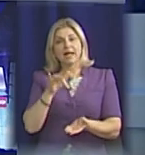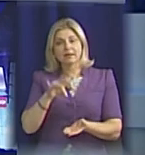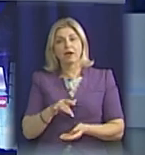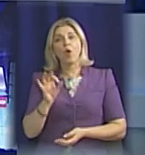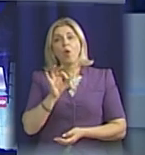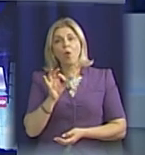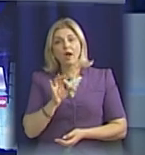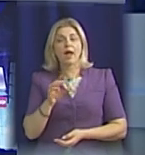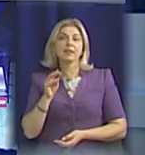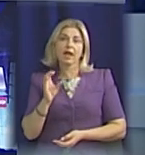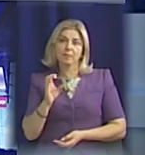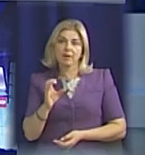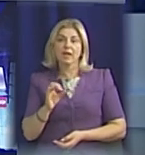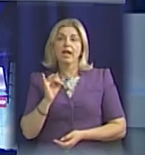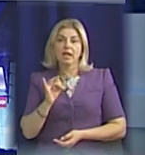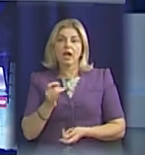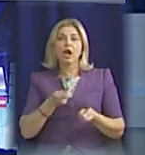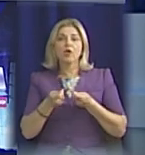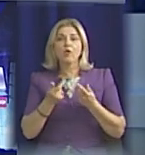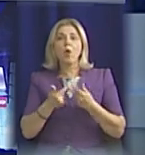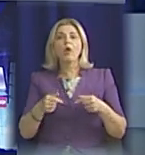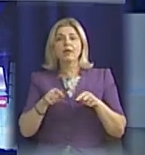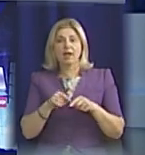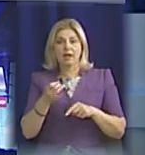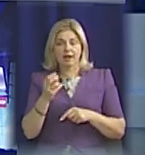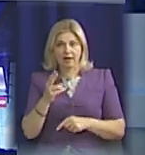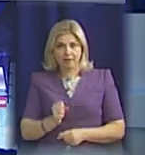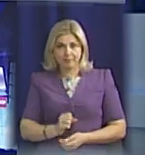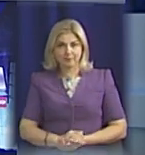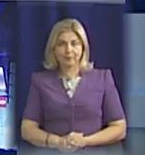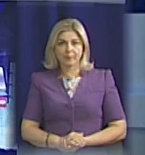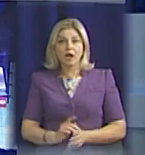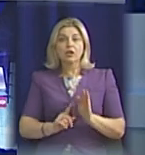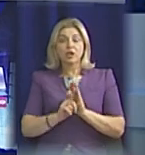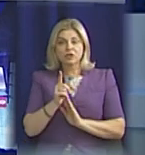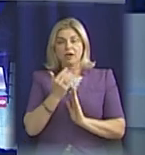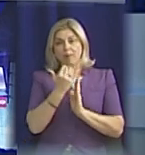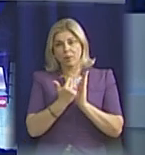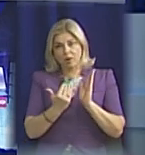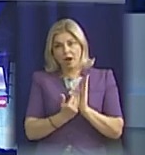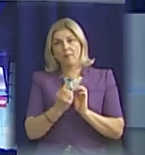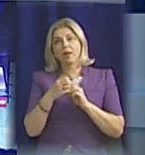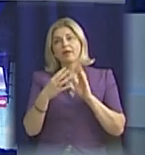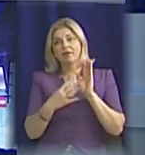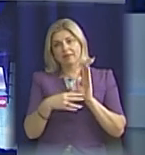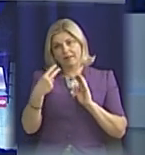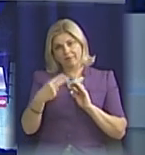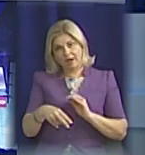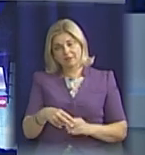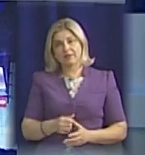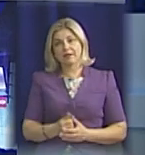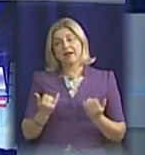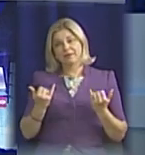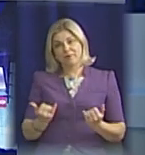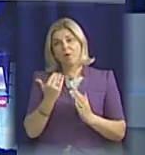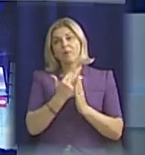Ольгою Тереховою та керівником відділу профілактики Анатолієм Кухаренком. Початок прямого ефіру о 19:20. А на